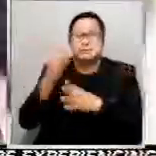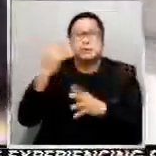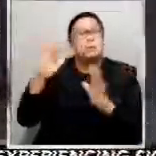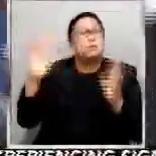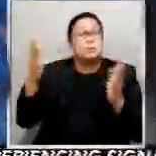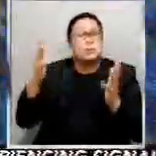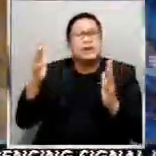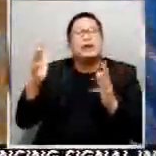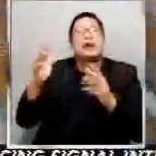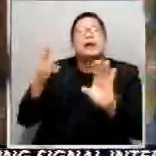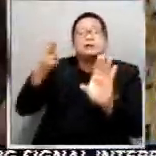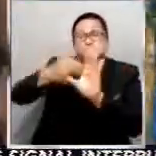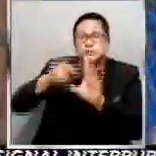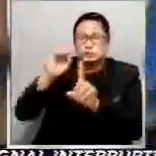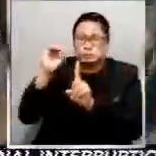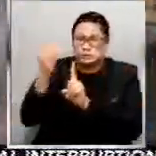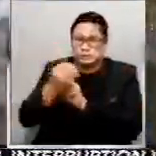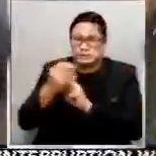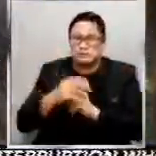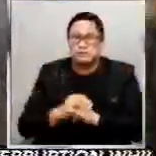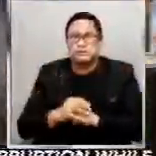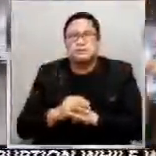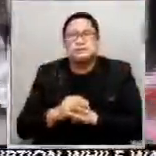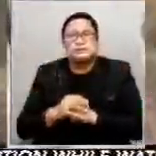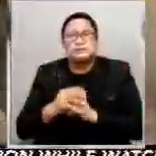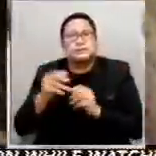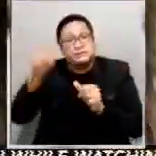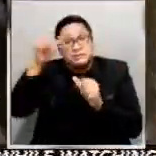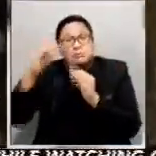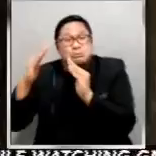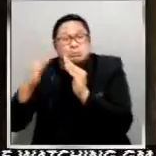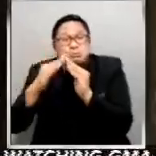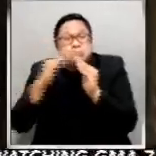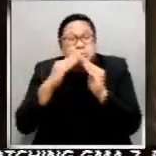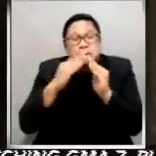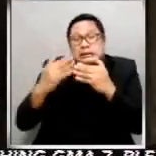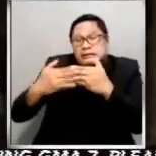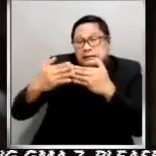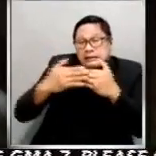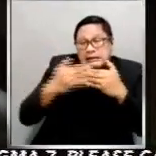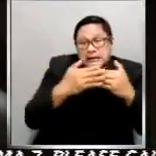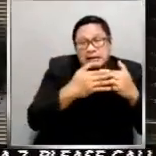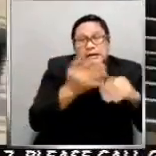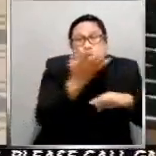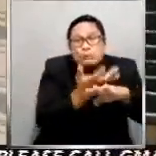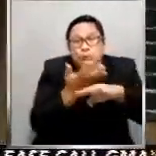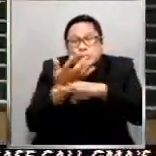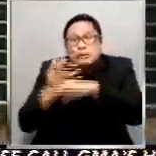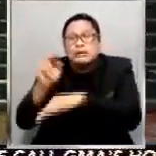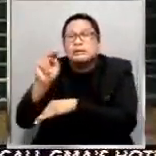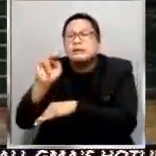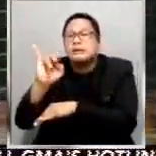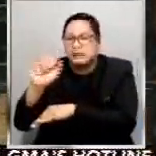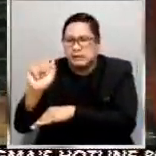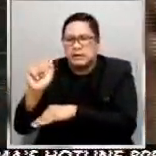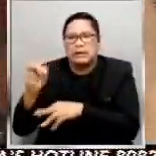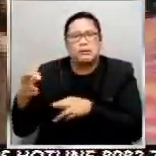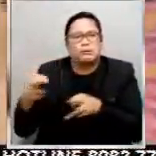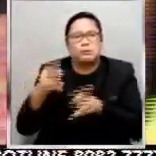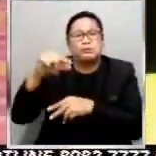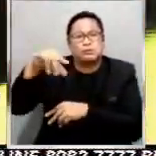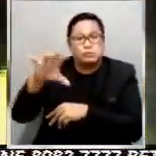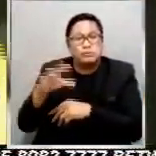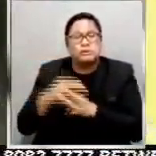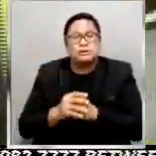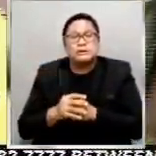Sa pasikot-sikot at dikit-dikit na mga bahay ng informal settlers sa Nia Road, Quezon City, sa mga maliliit na internet